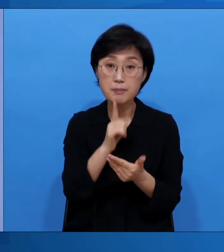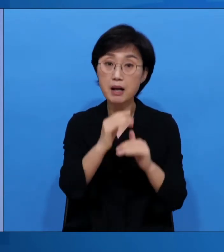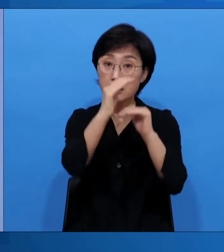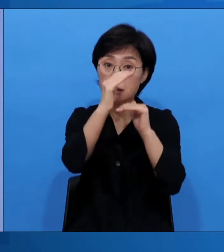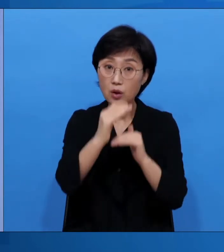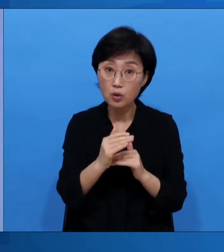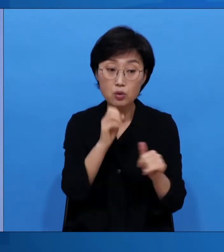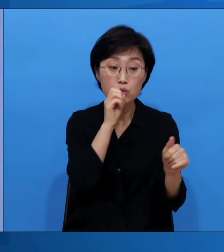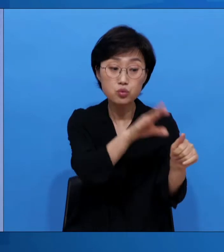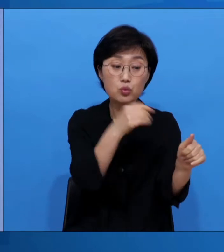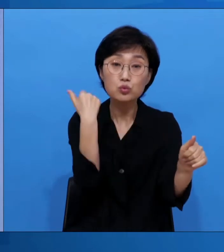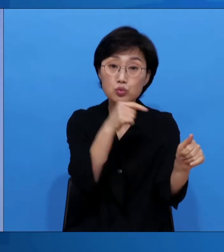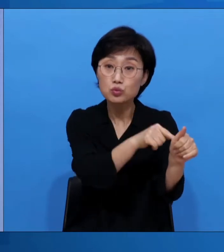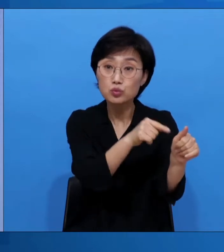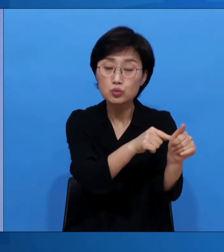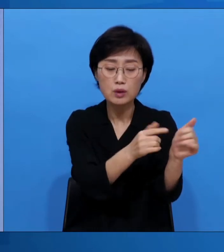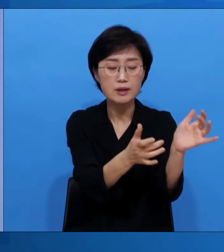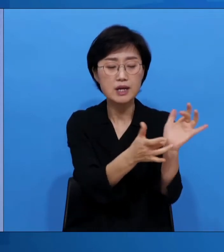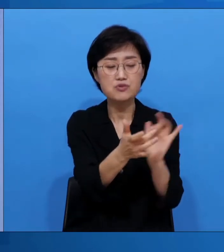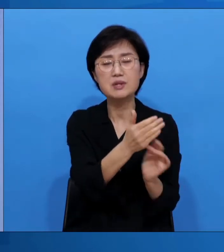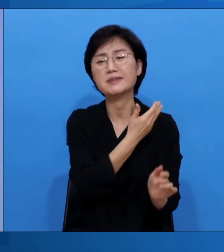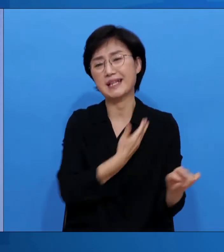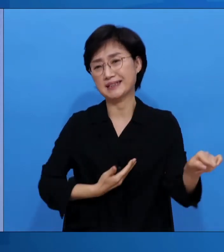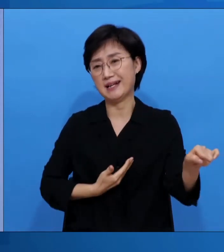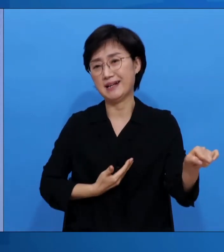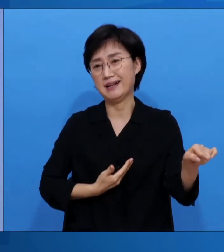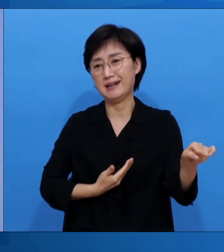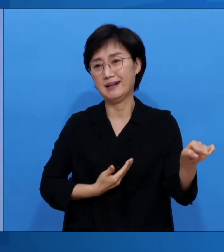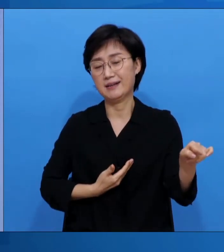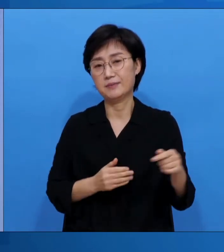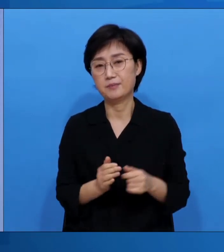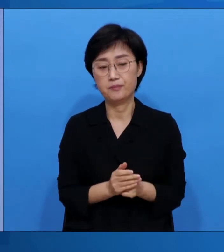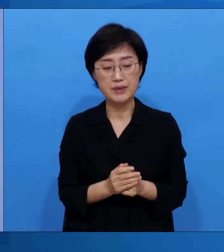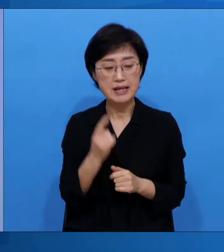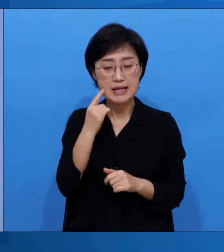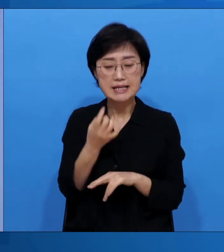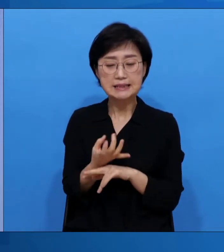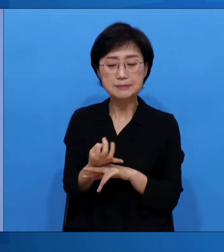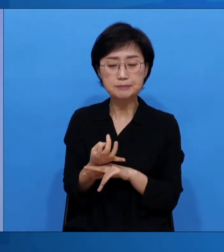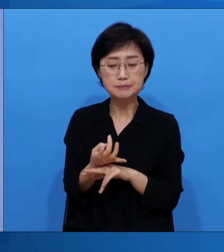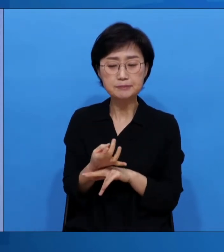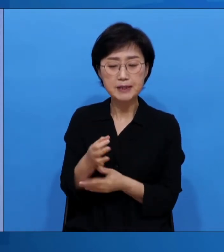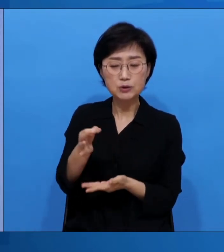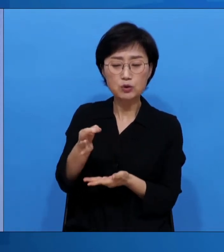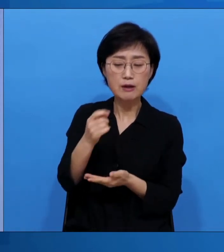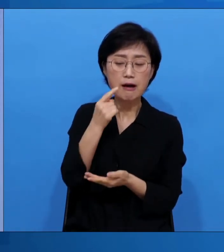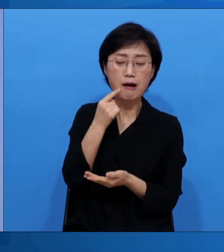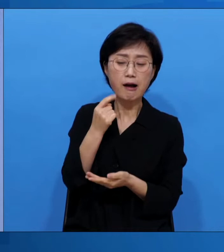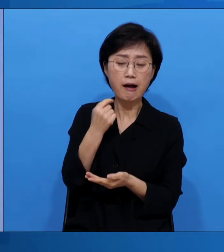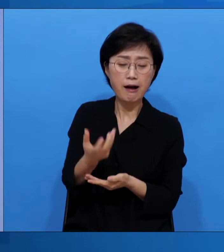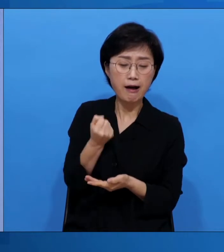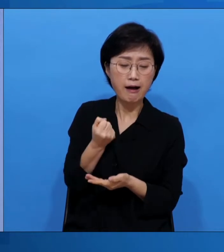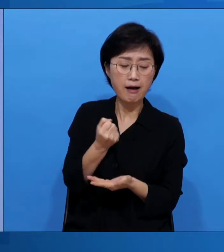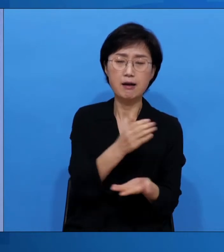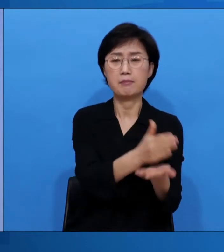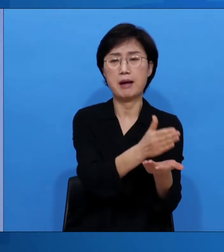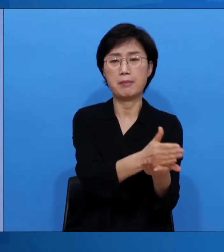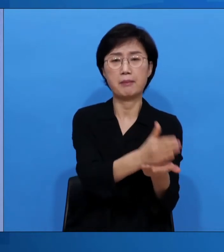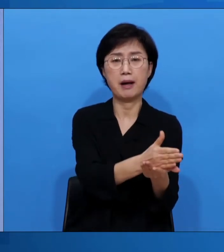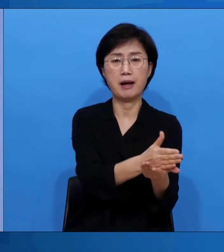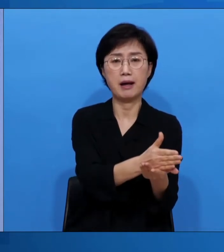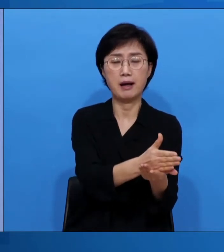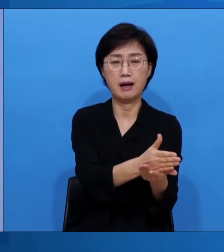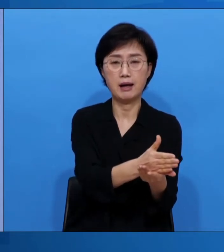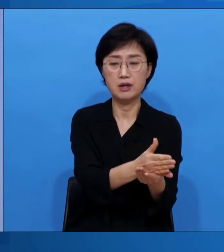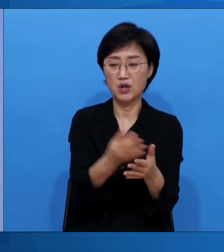the words that was given to the servants of the Lord. 금, 은, 동 가지지 말라. Don't go with gold, silver, or money. 그거 담는